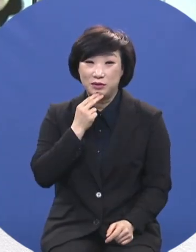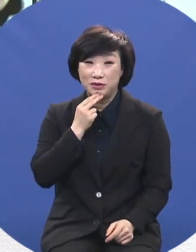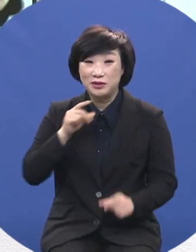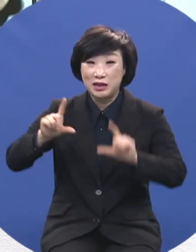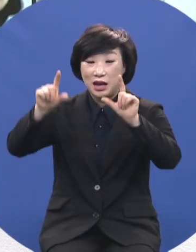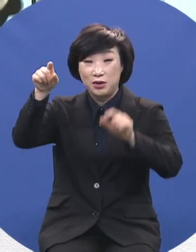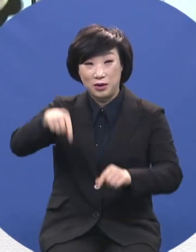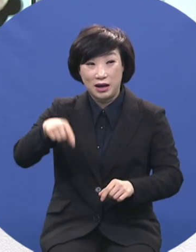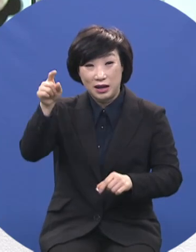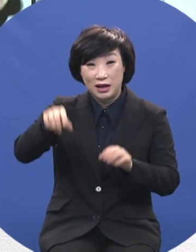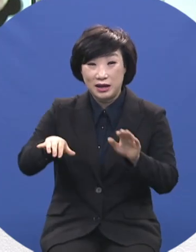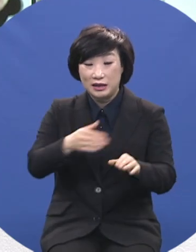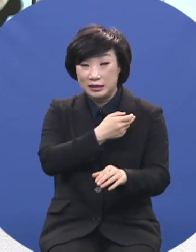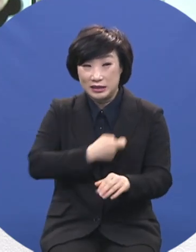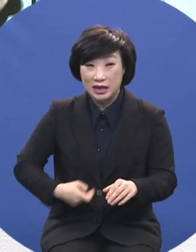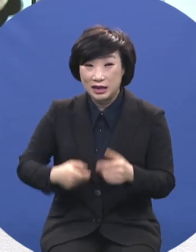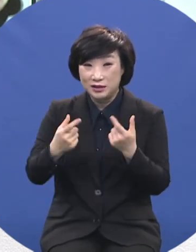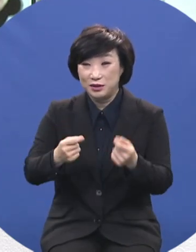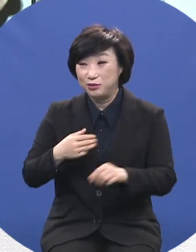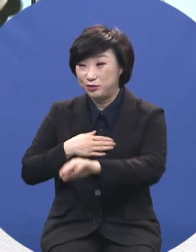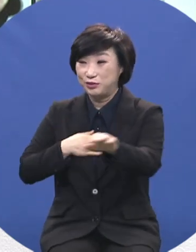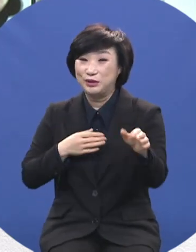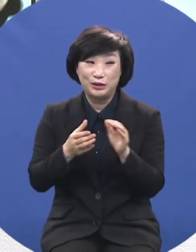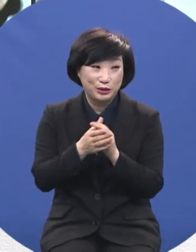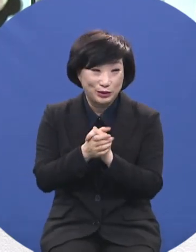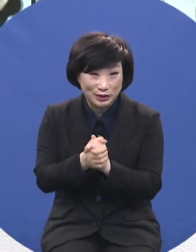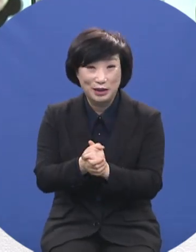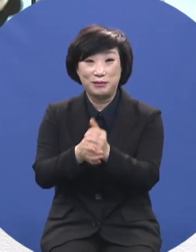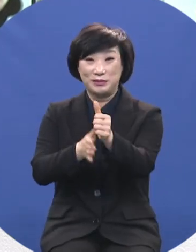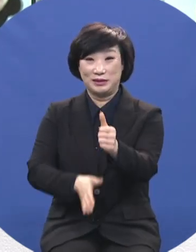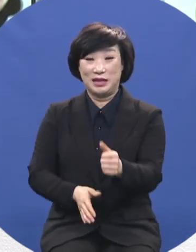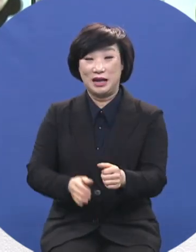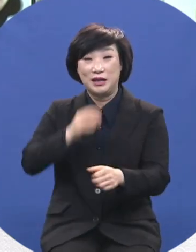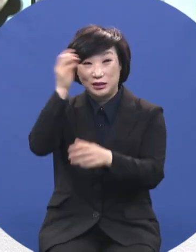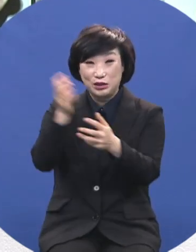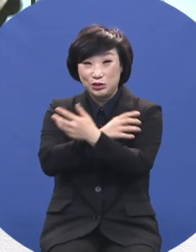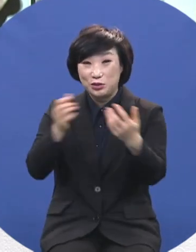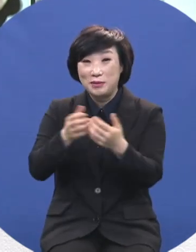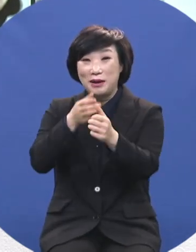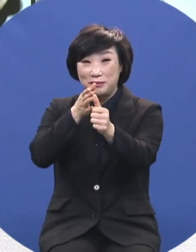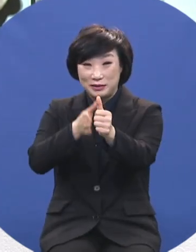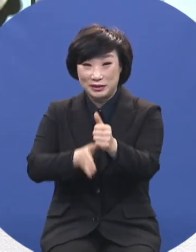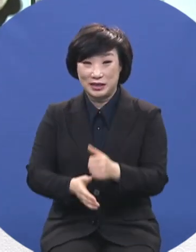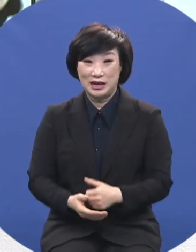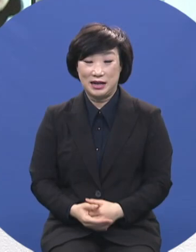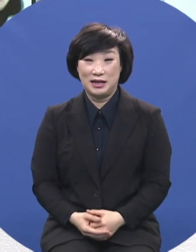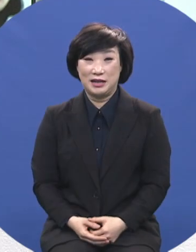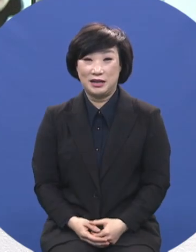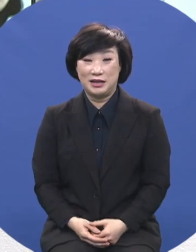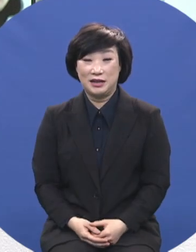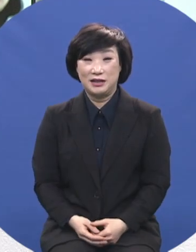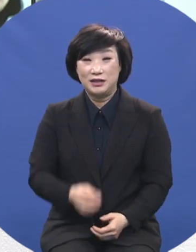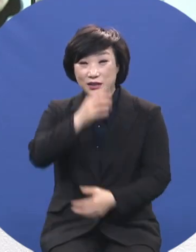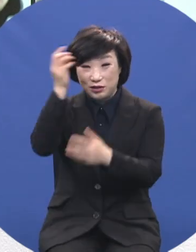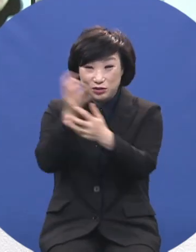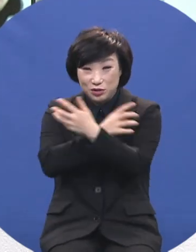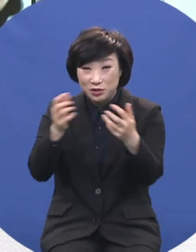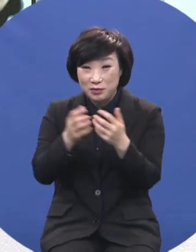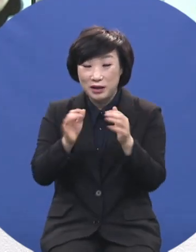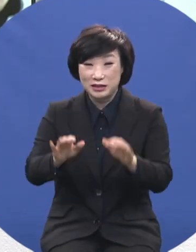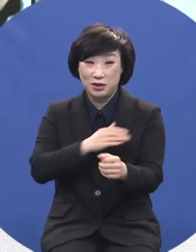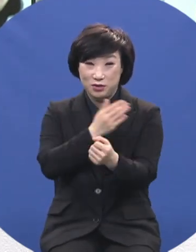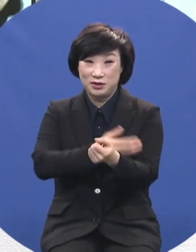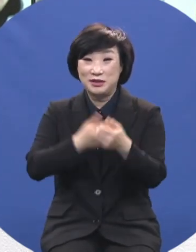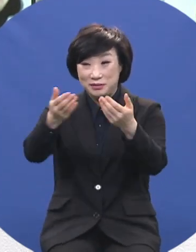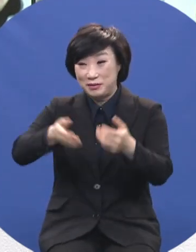제자와 같이 기도하자. 성령 충만하자. 성령 충만해서